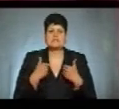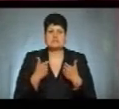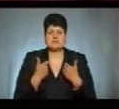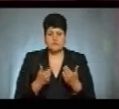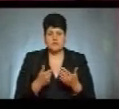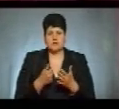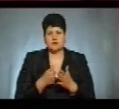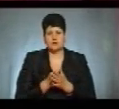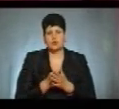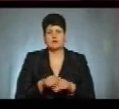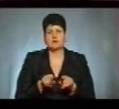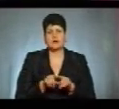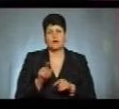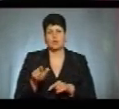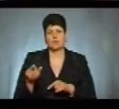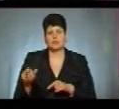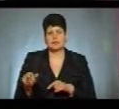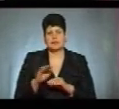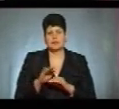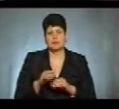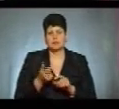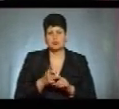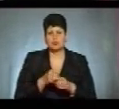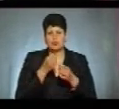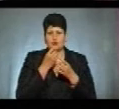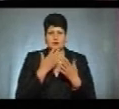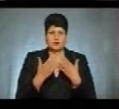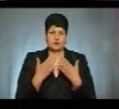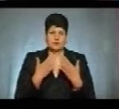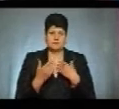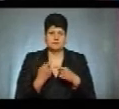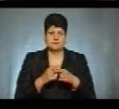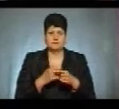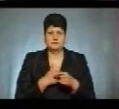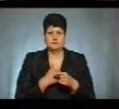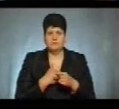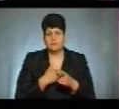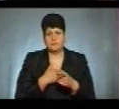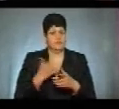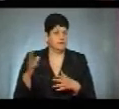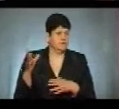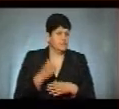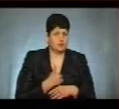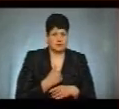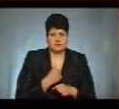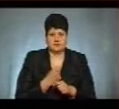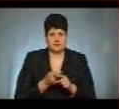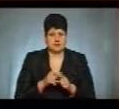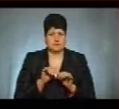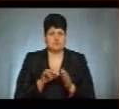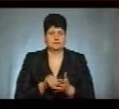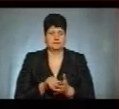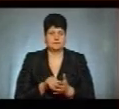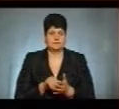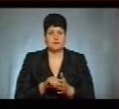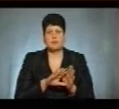до таких людей. Учні дуже позитивно ставляться до таких ініціатив, підхопили всі цю акцію.